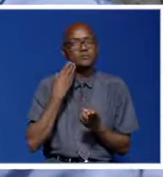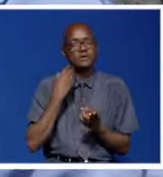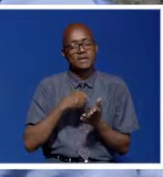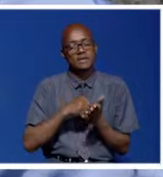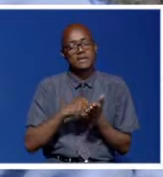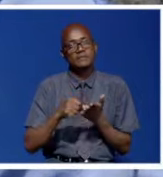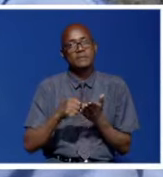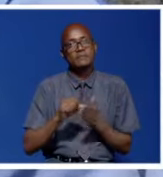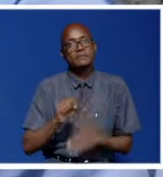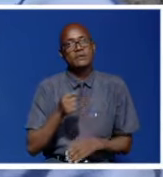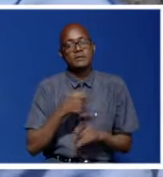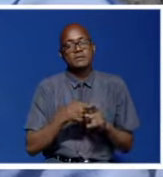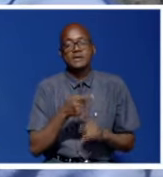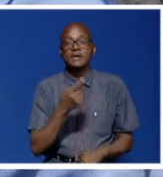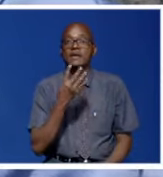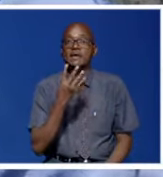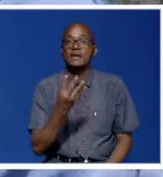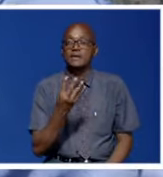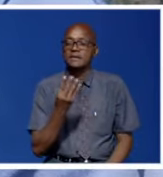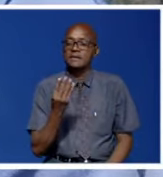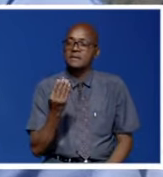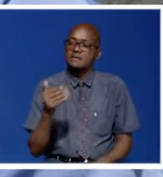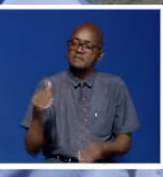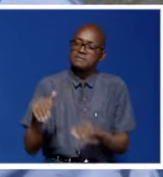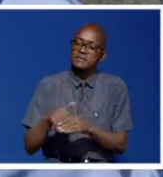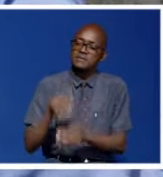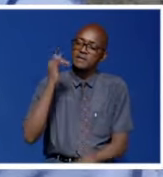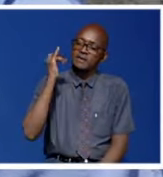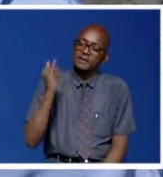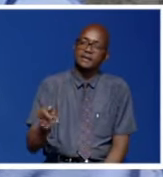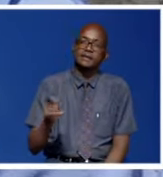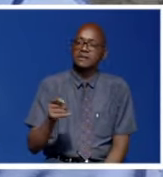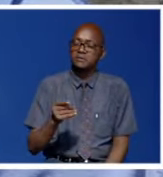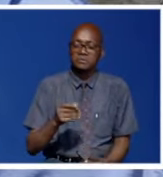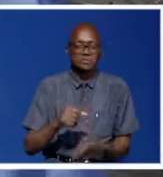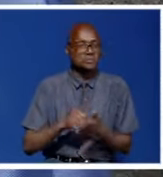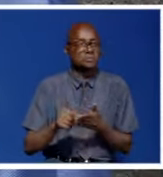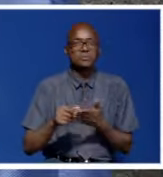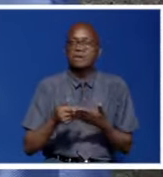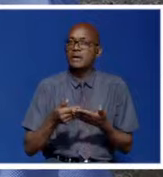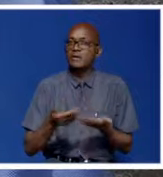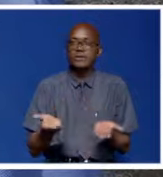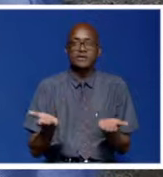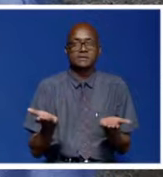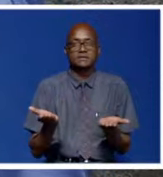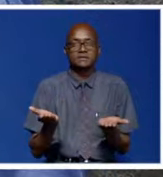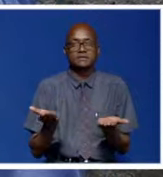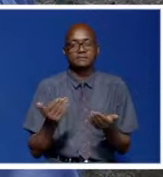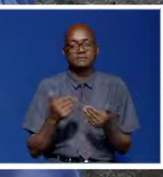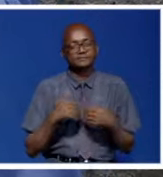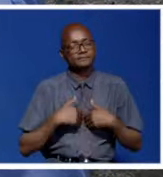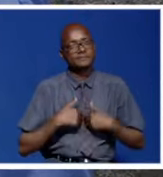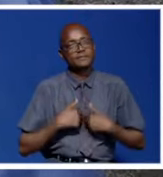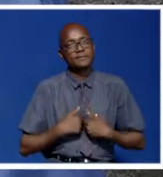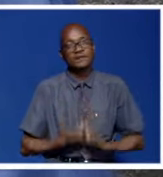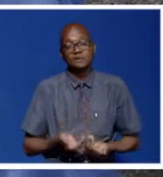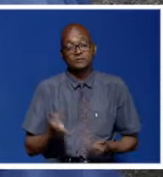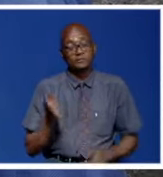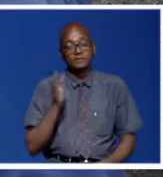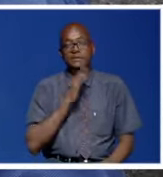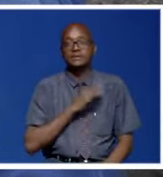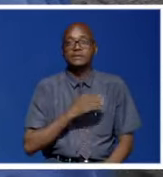wanilipe milioni 400. Bima wakakataa, hawawezi kulipa hiyo hela. Sasa nashindwa hata